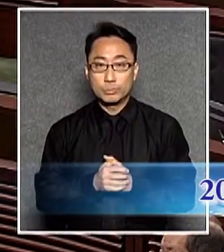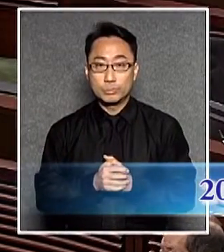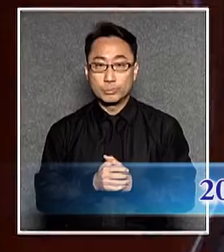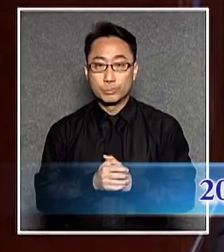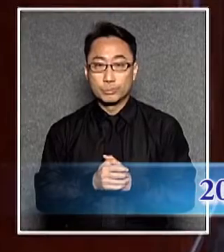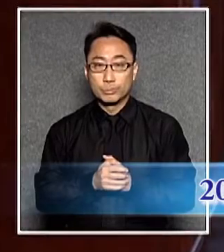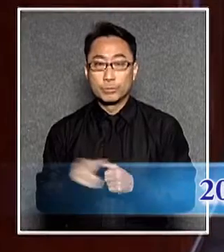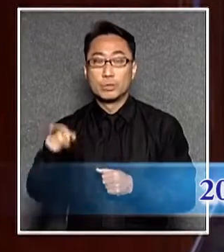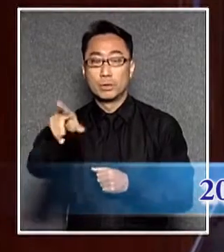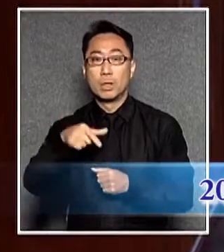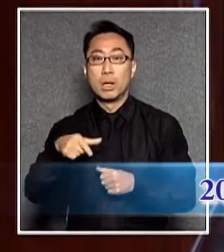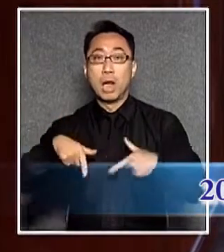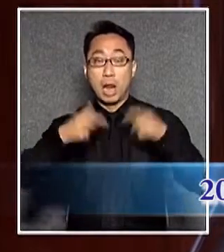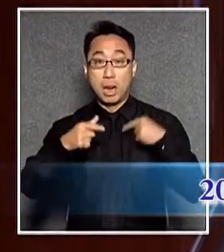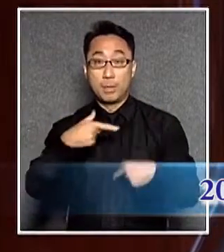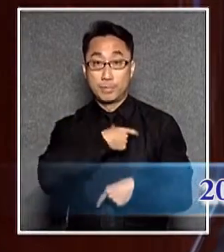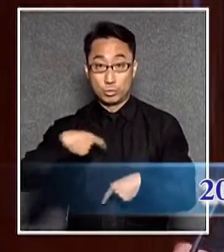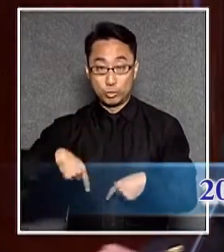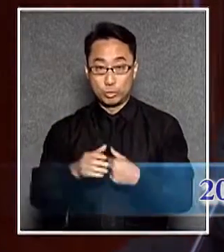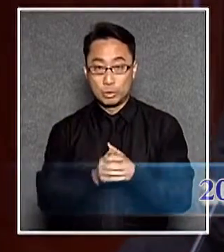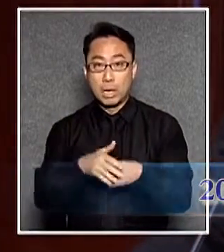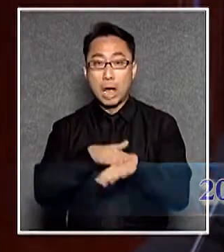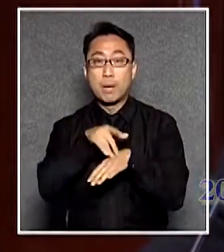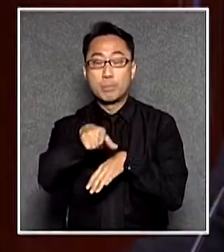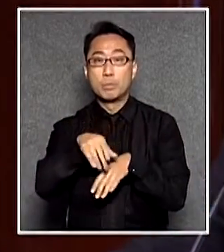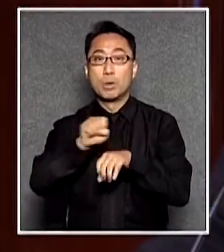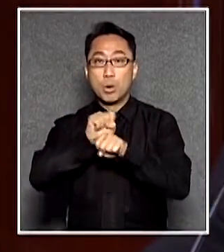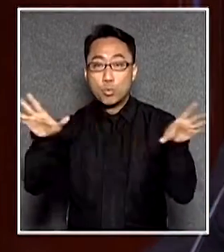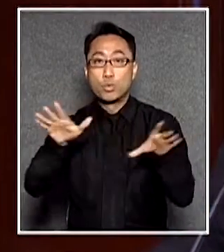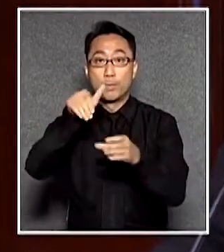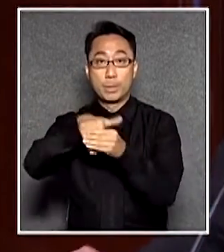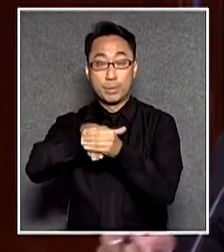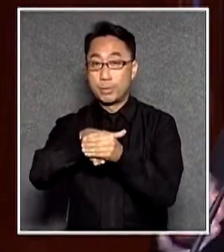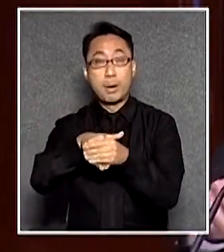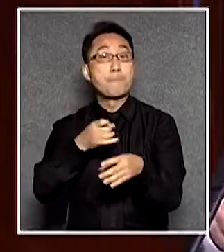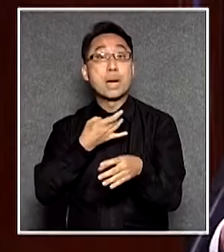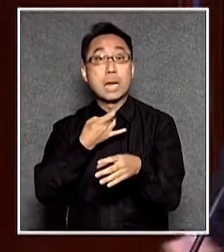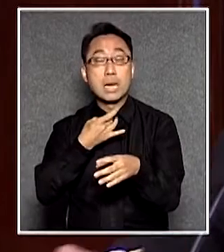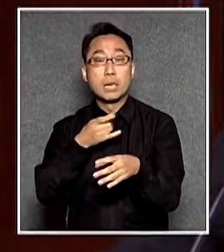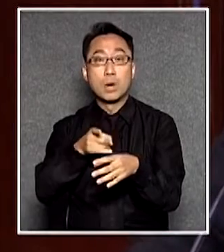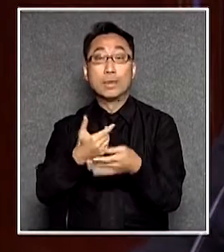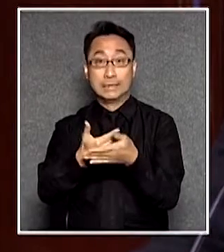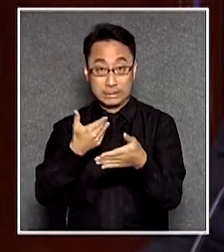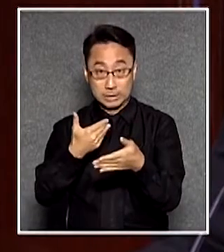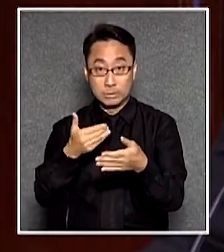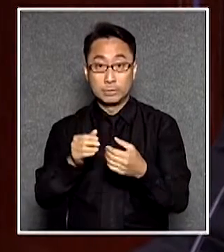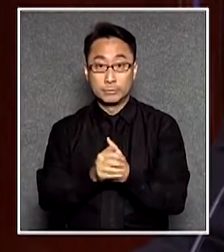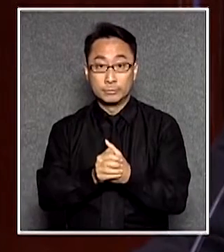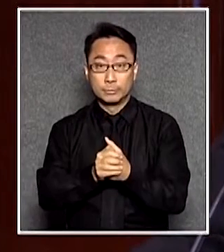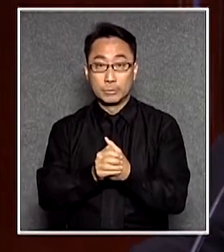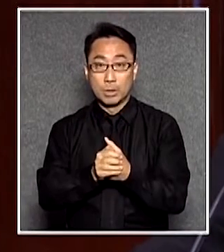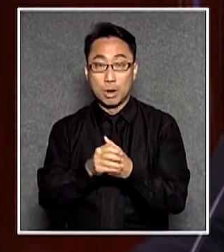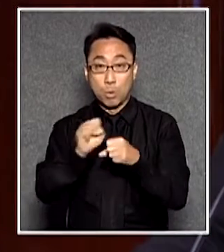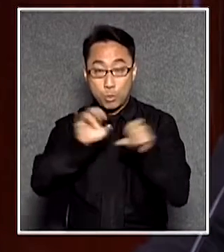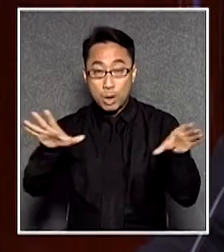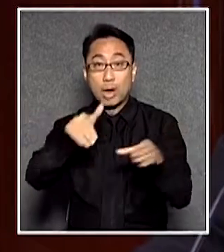林議員，如果我正話未曾宣布開始表決，未曾宣布付諸表決之